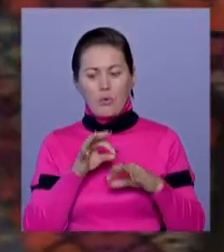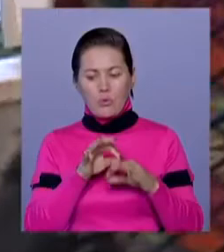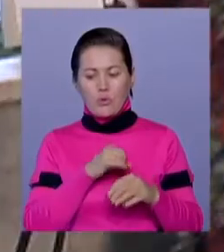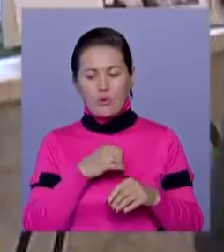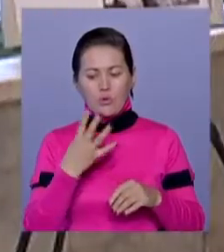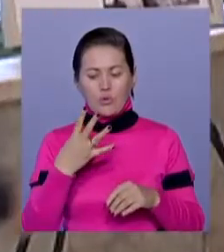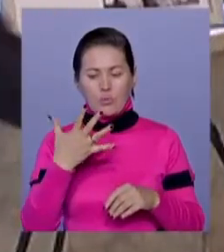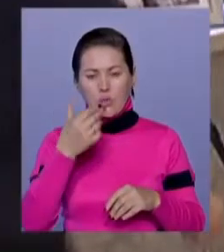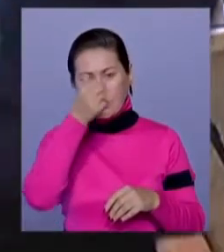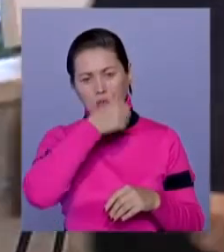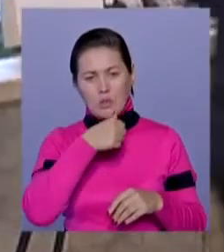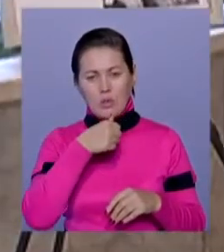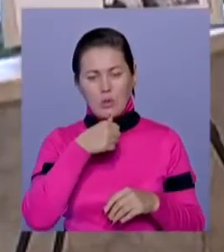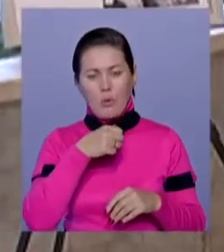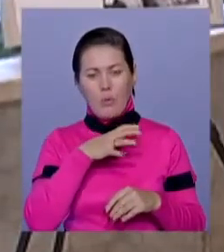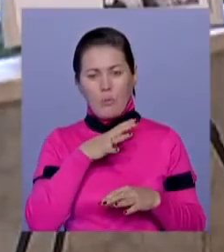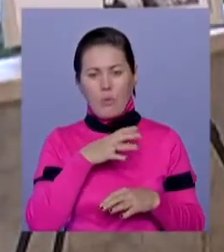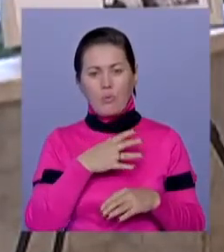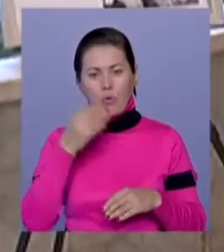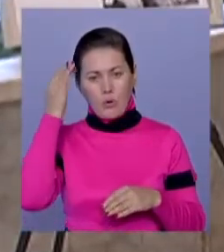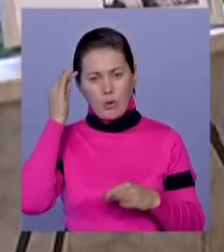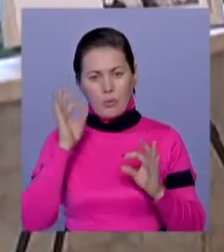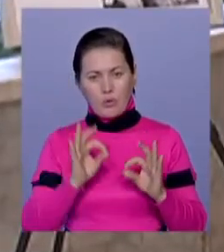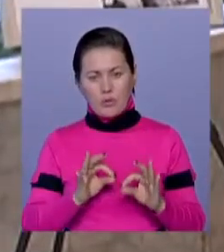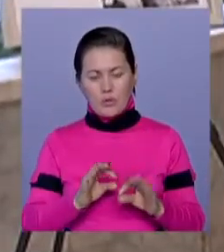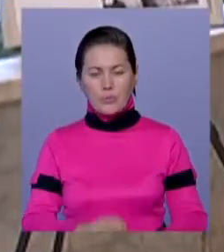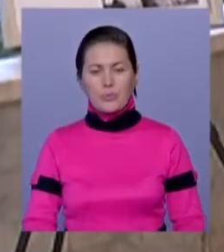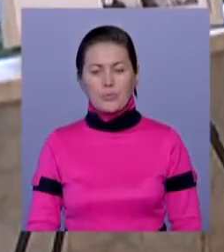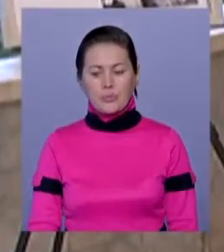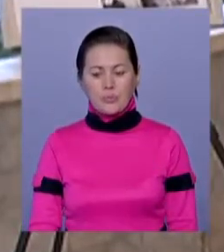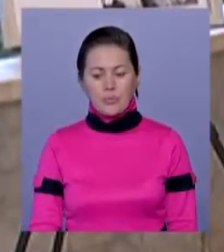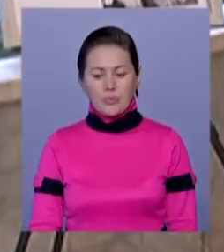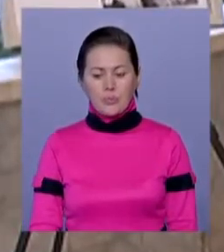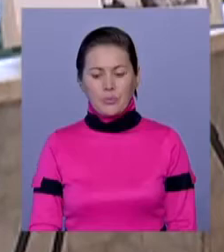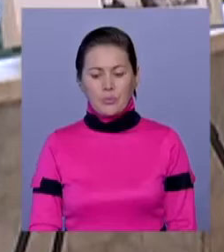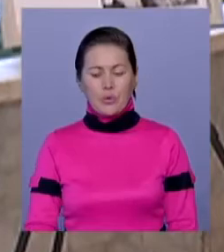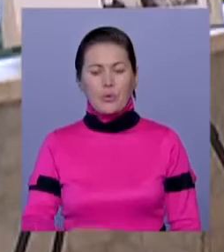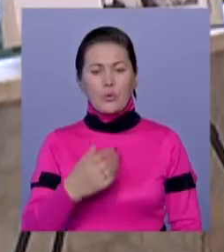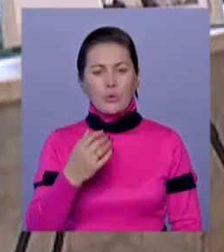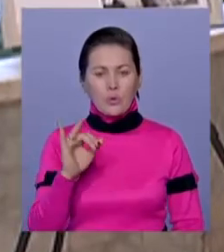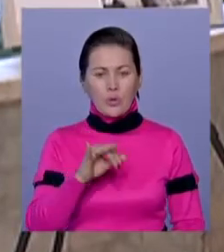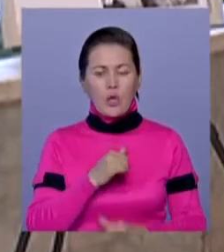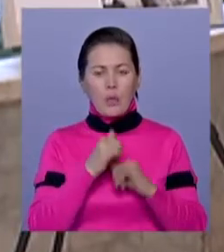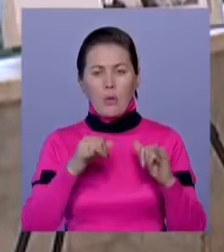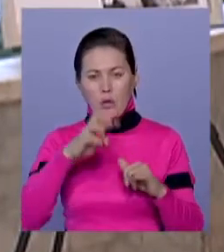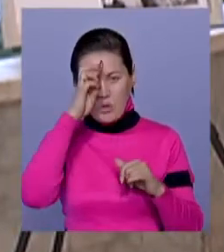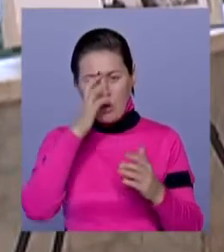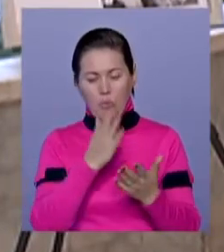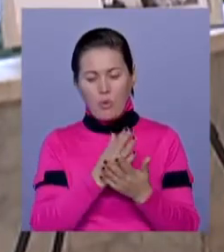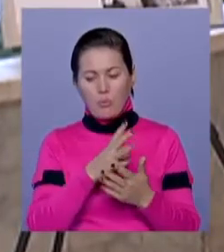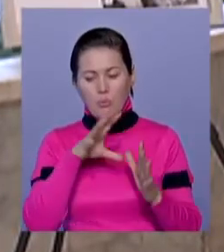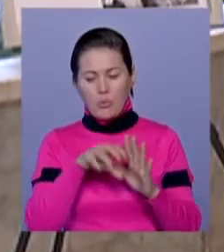4-5 жыл болды. Менің ойымша дұрыс деп ойлаймын. Өйткені дамыған ел болып келе жатырмыз.